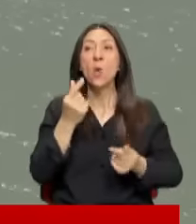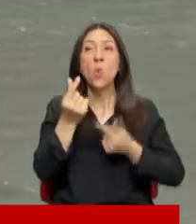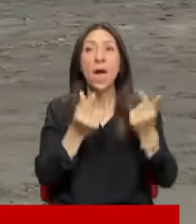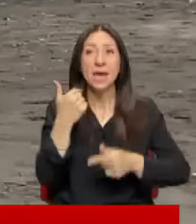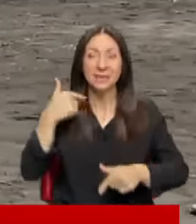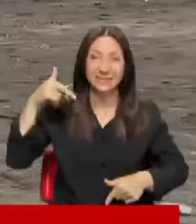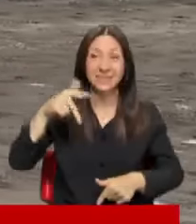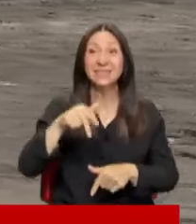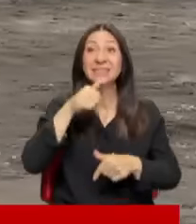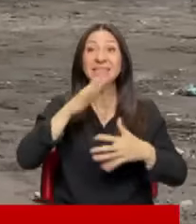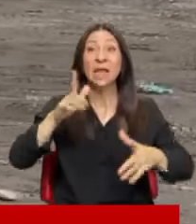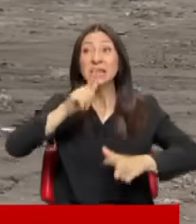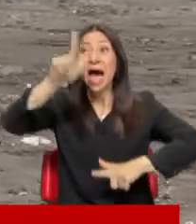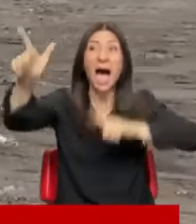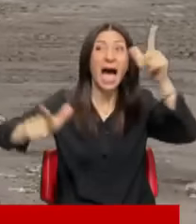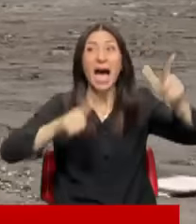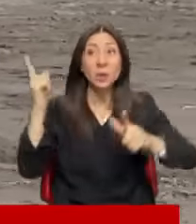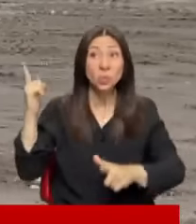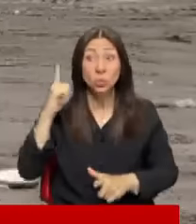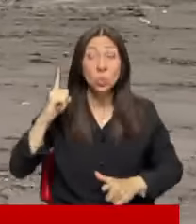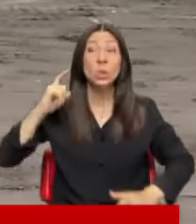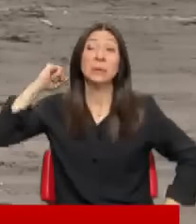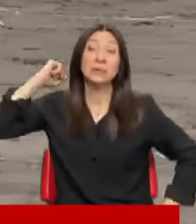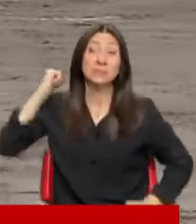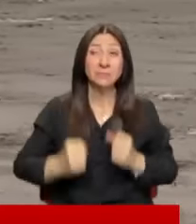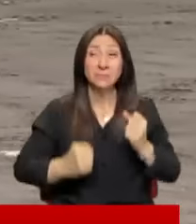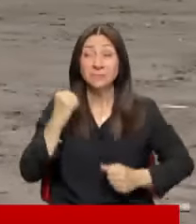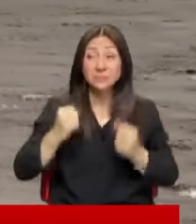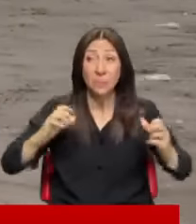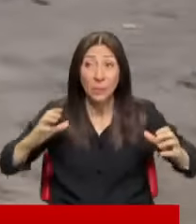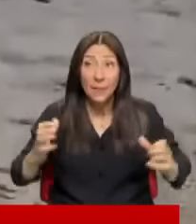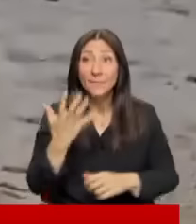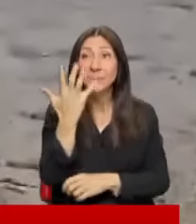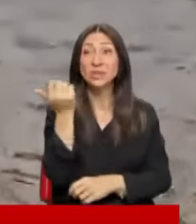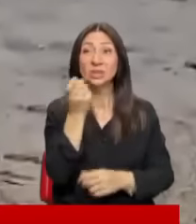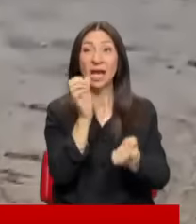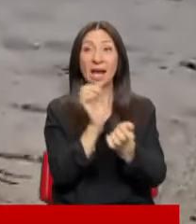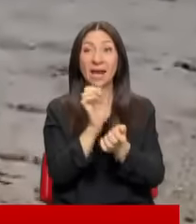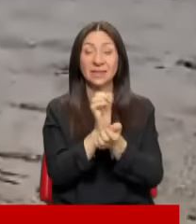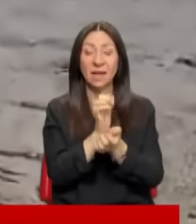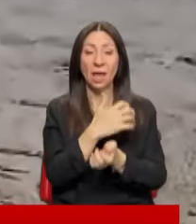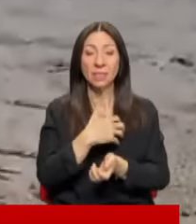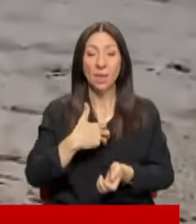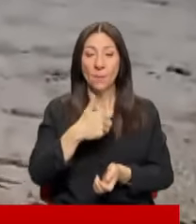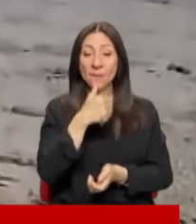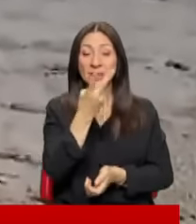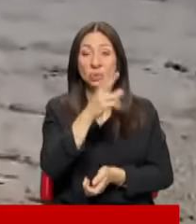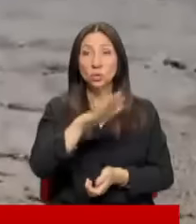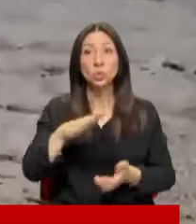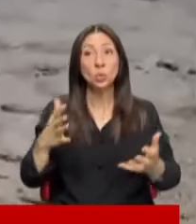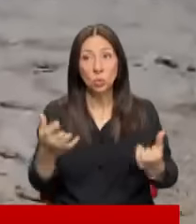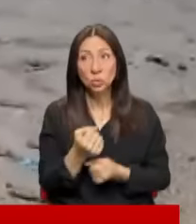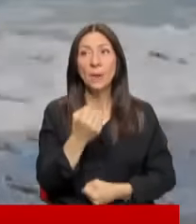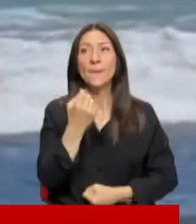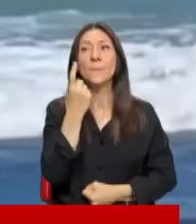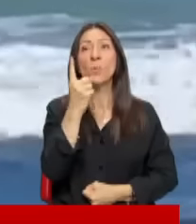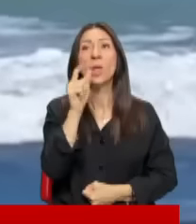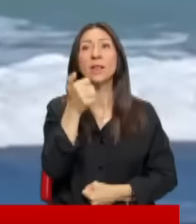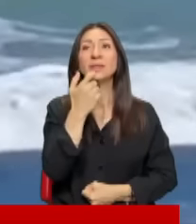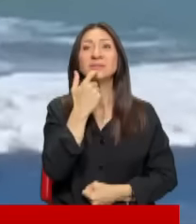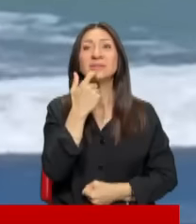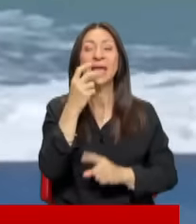gidiyorlardı. Sahildekilerin çığlıklarını duydular. Boğulma tehlikesi atlatan 5 kişilik aileden anne baba ve 2 çocuğu kurtarıldı ama